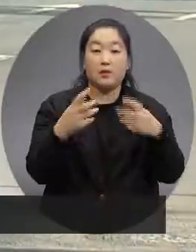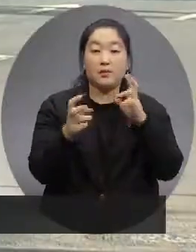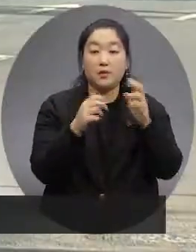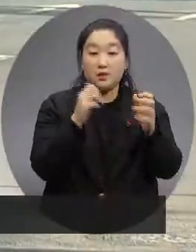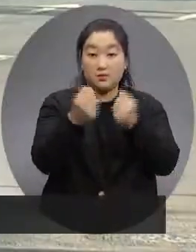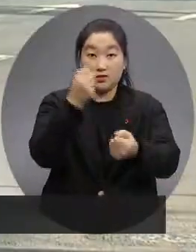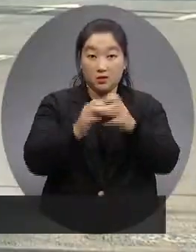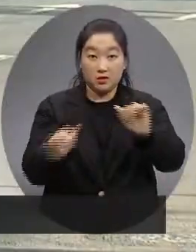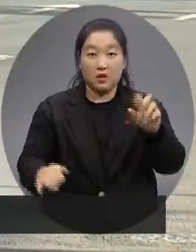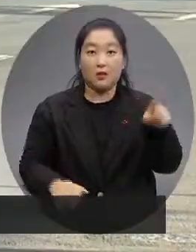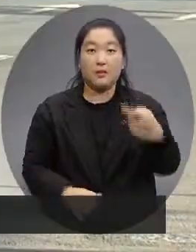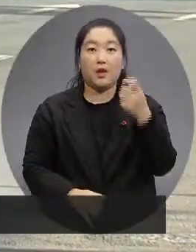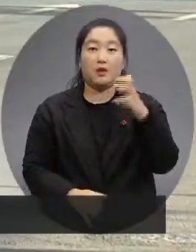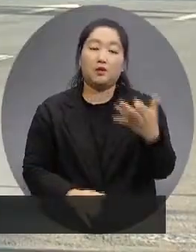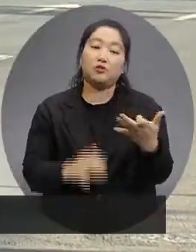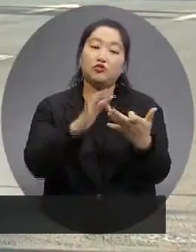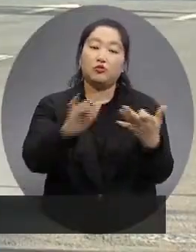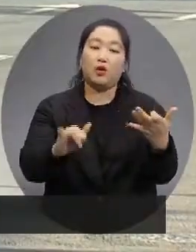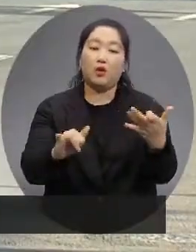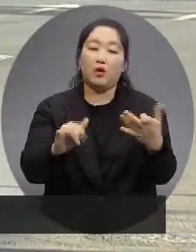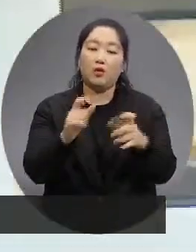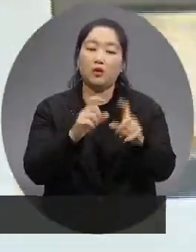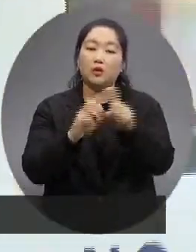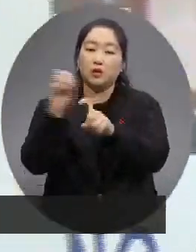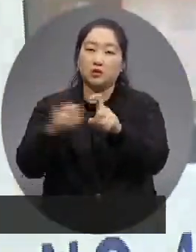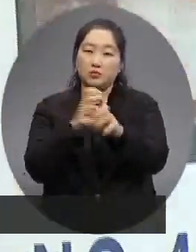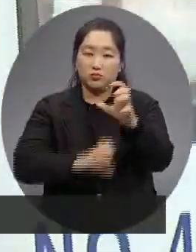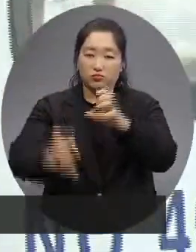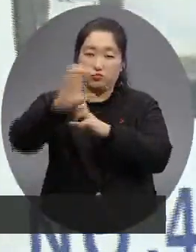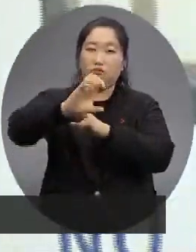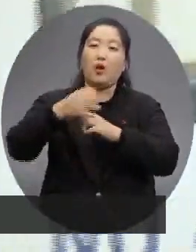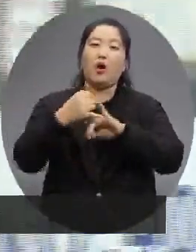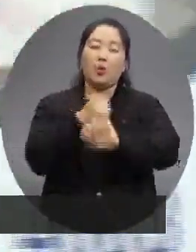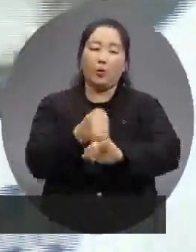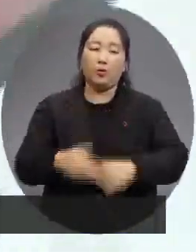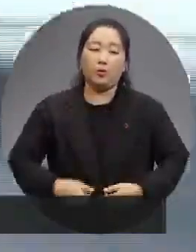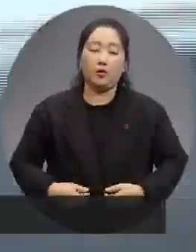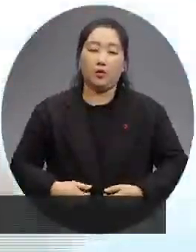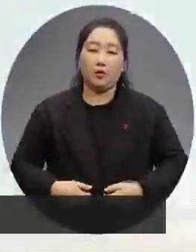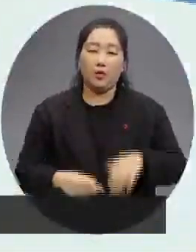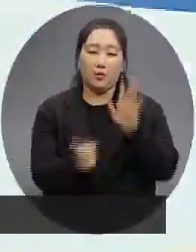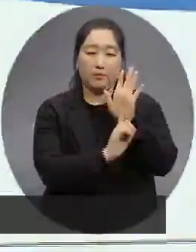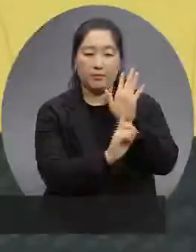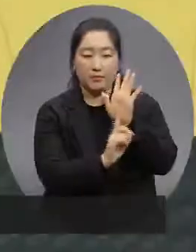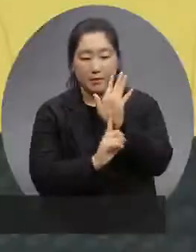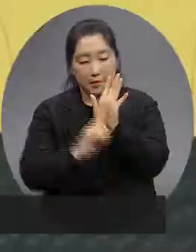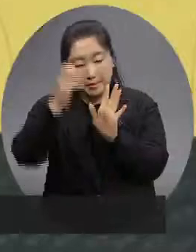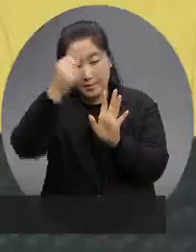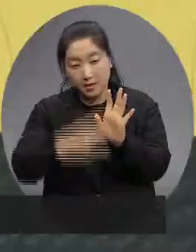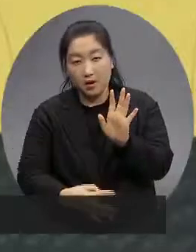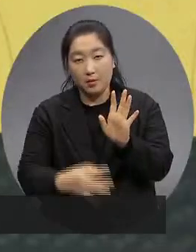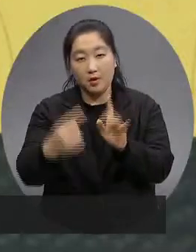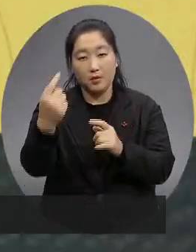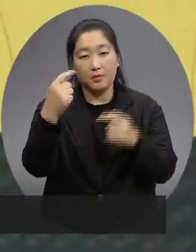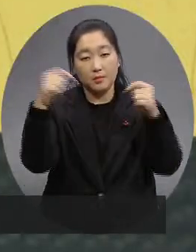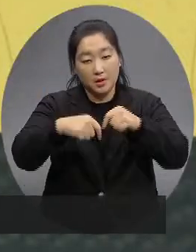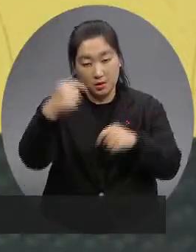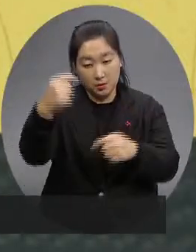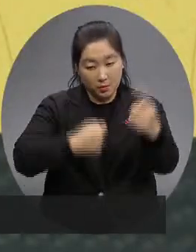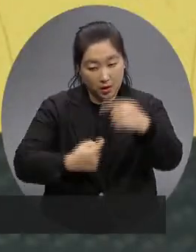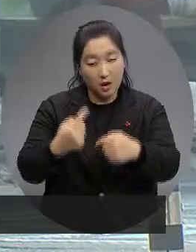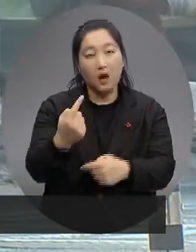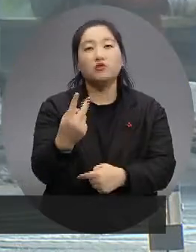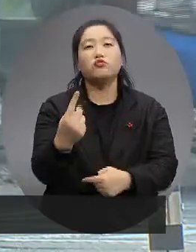119명, 10% 정도 더 필요합니다. 상시적으로 모집 공고를 냈지만 찾아오는 사람은 한두 명